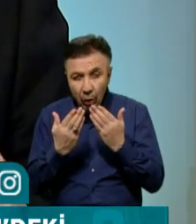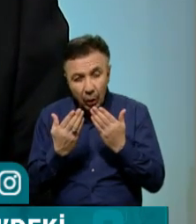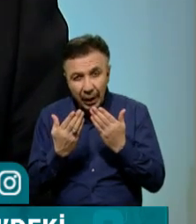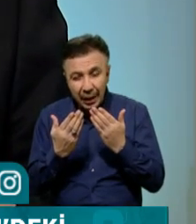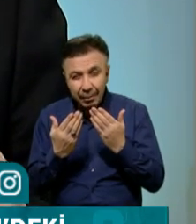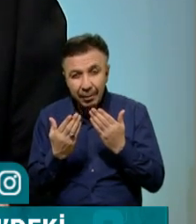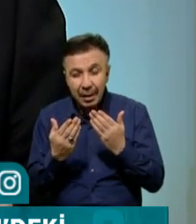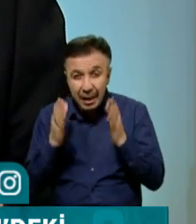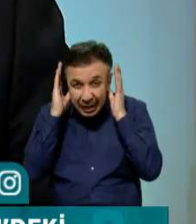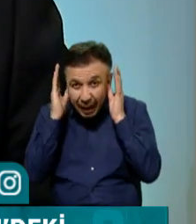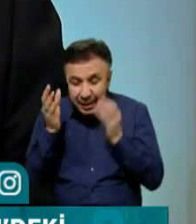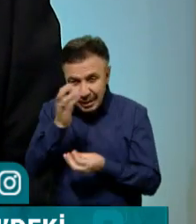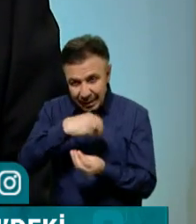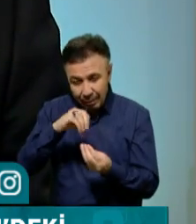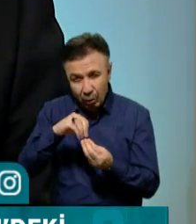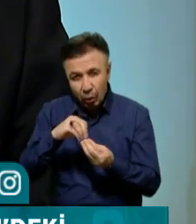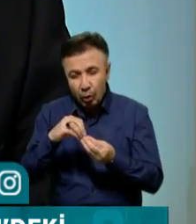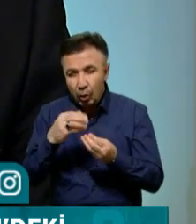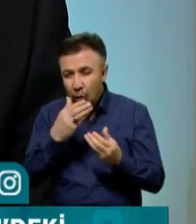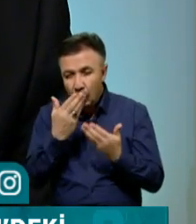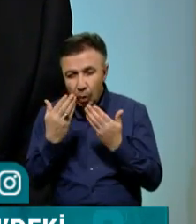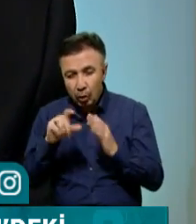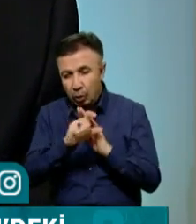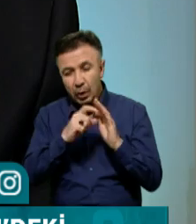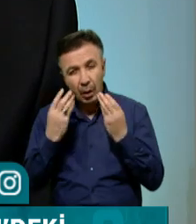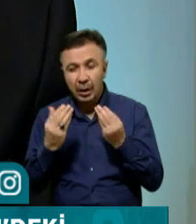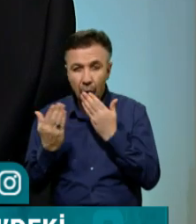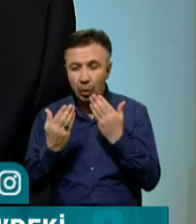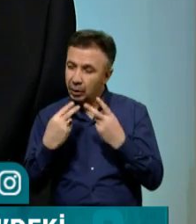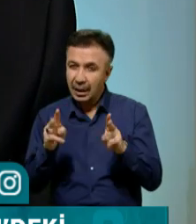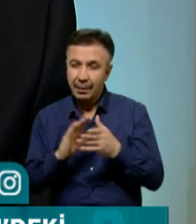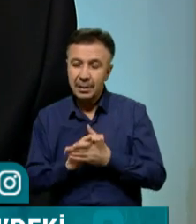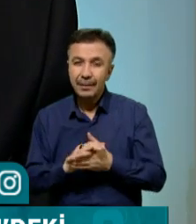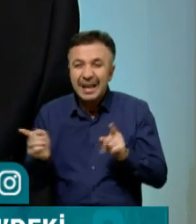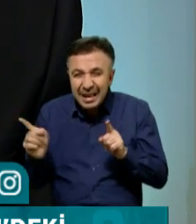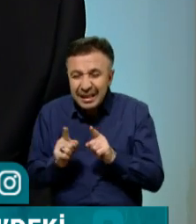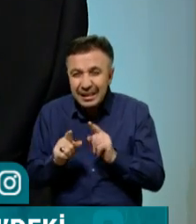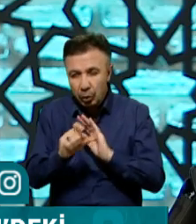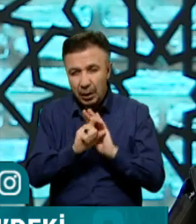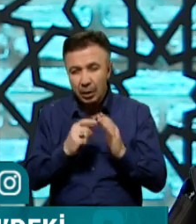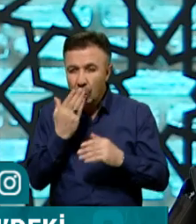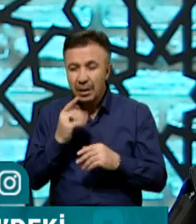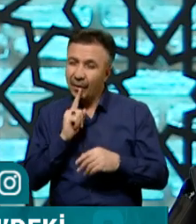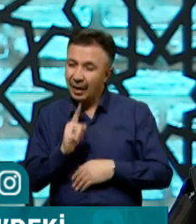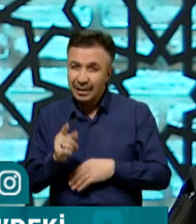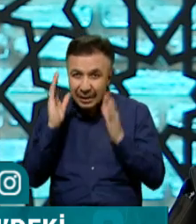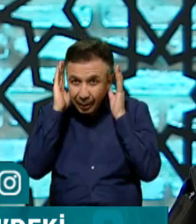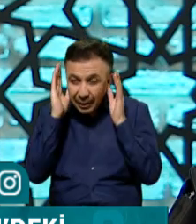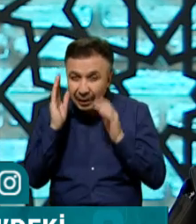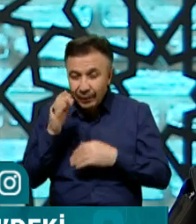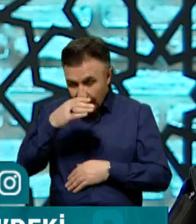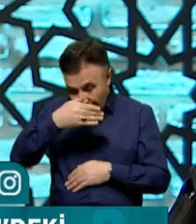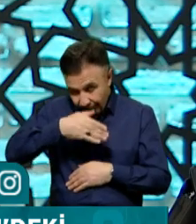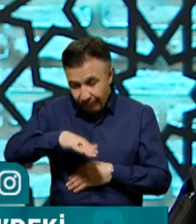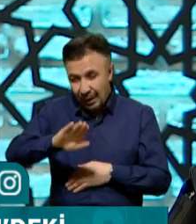olarak caizdir ve geçerlidir. Bu nedenle kısa surelerden okuyacaksa farz namazlarda, diyelim Elem Tera'yı okuyacak,